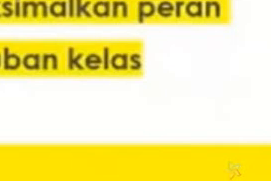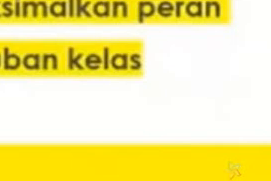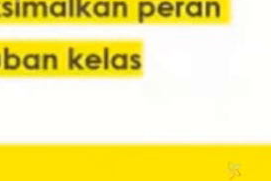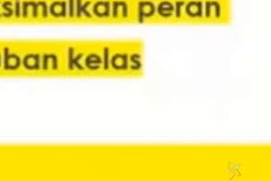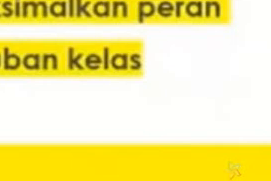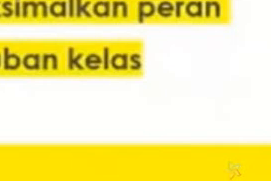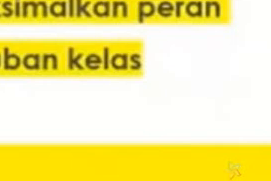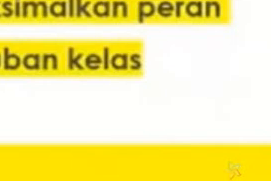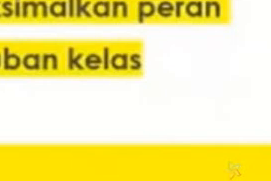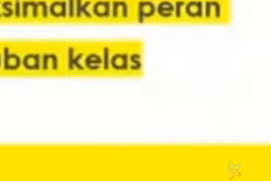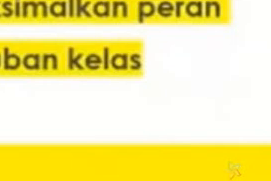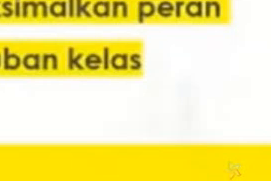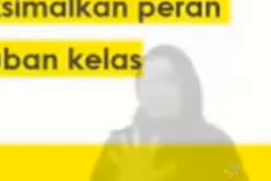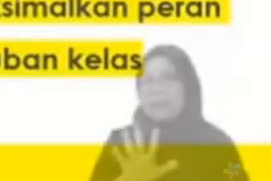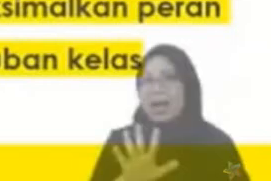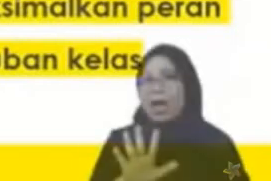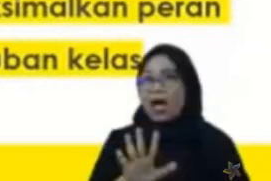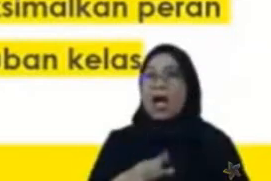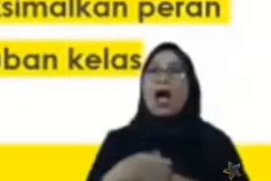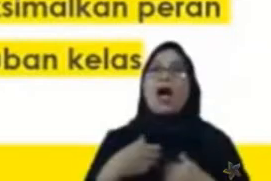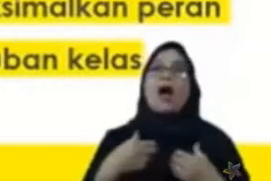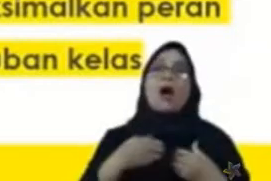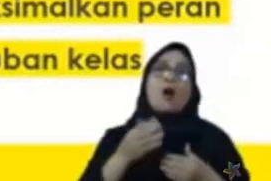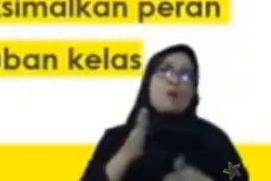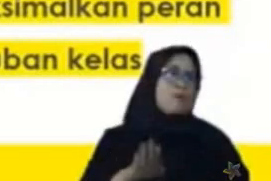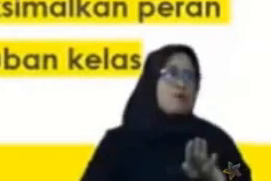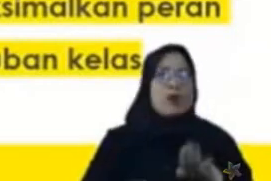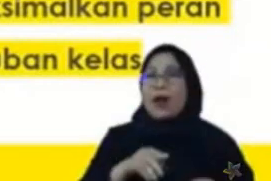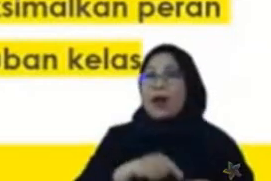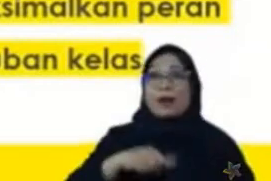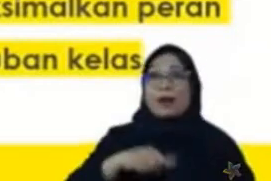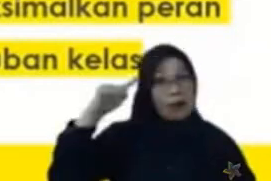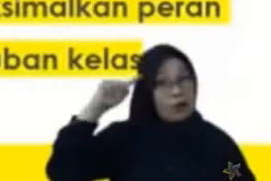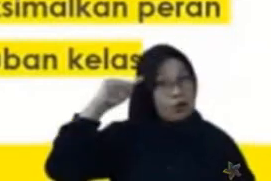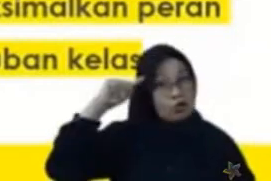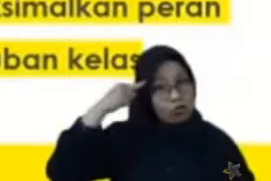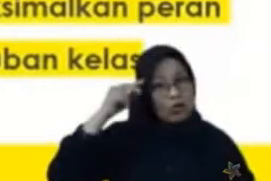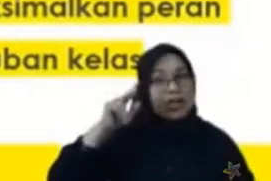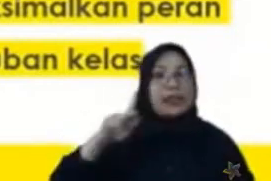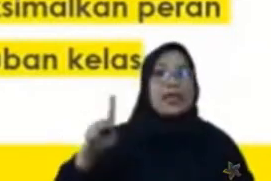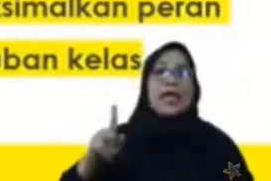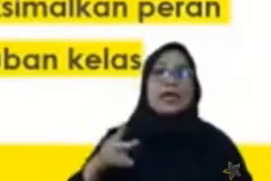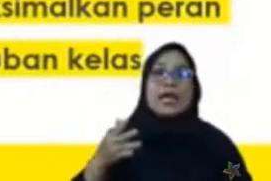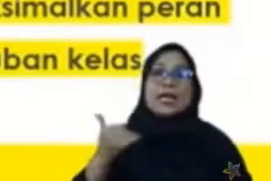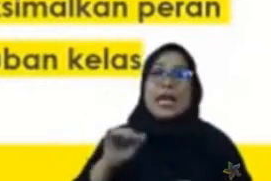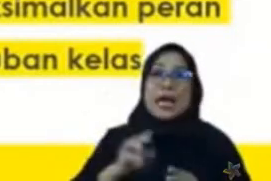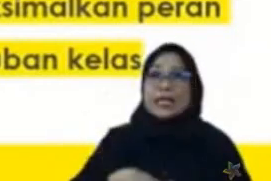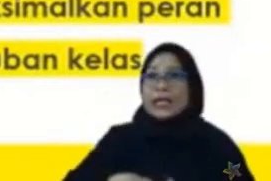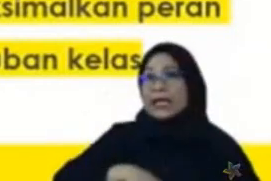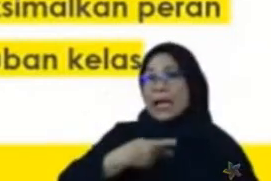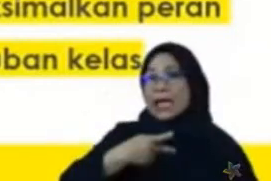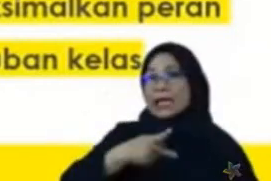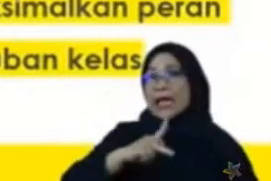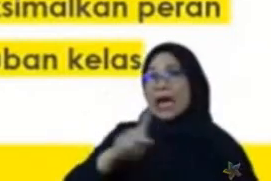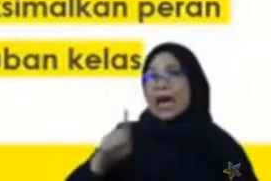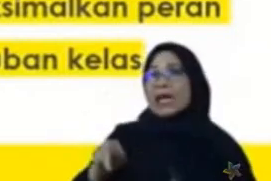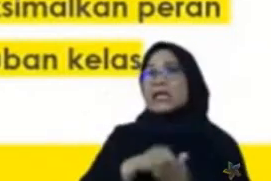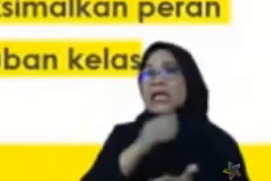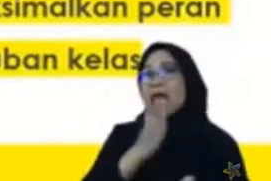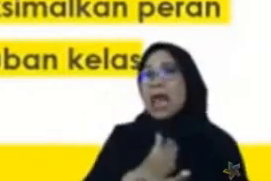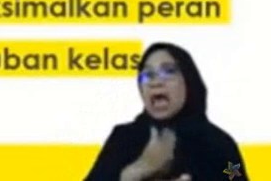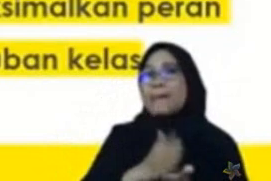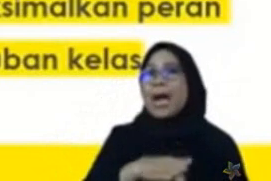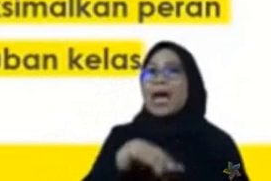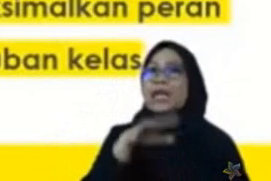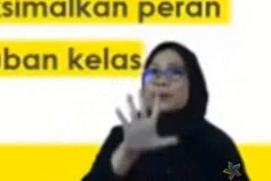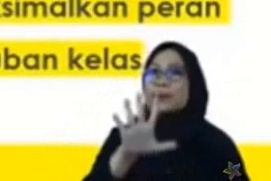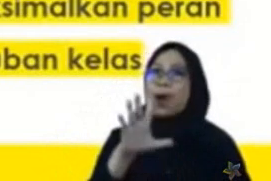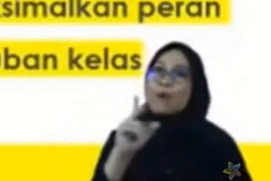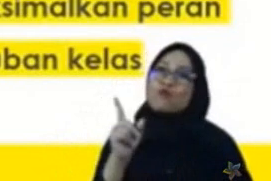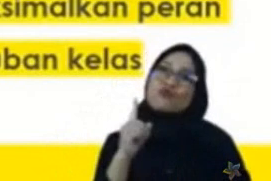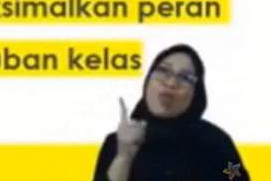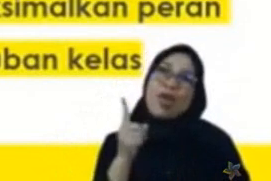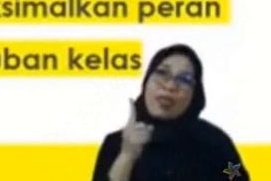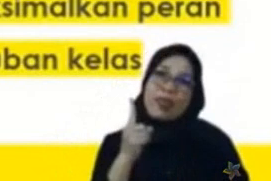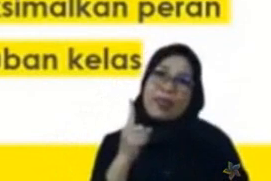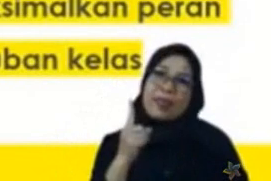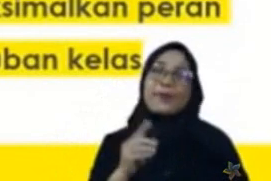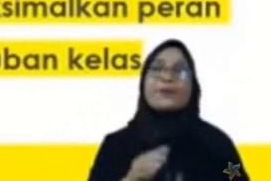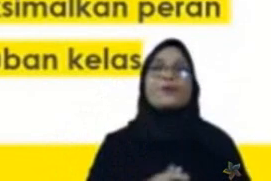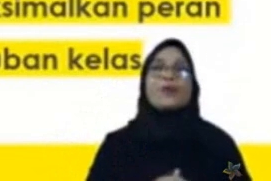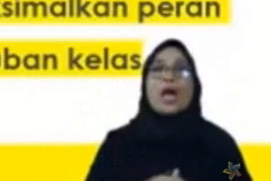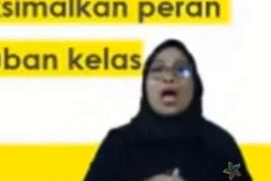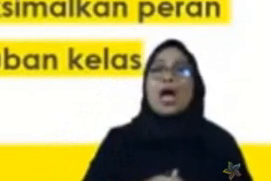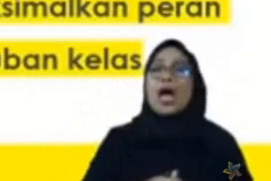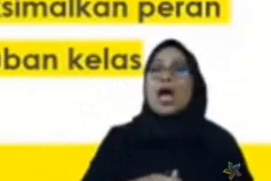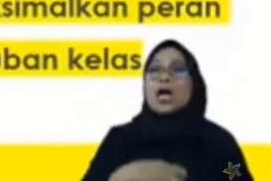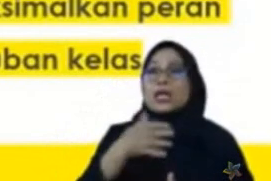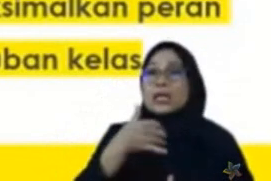jauh, jadi pasti ada kesulitan yang dirasakan selama 5 bulan itu. Kemudian kami